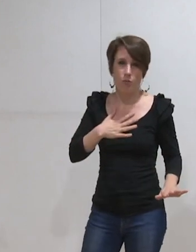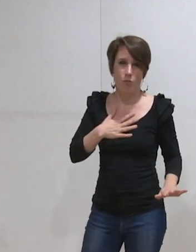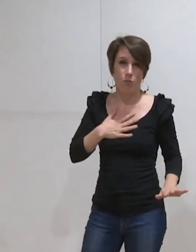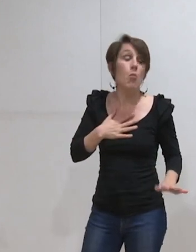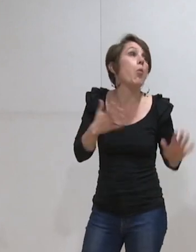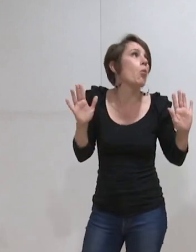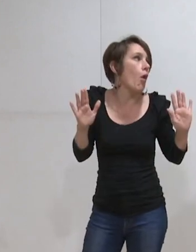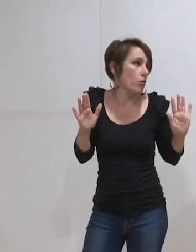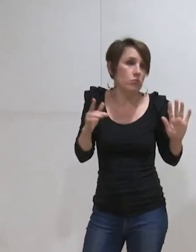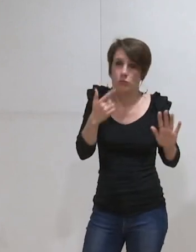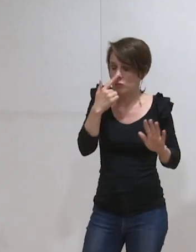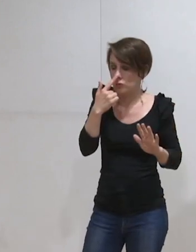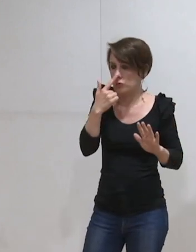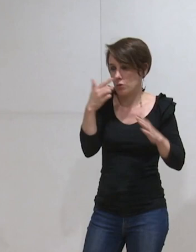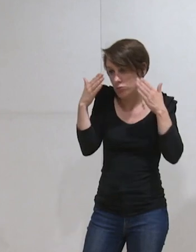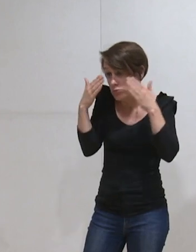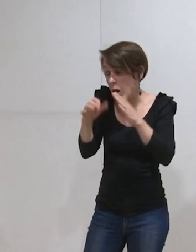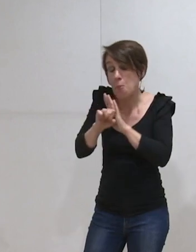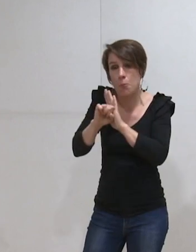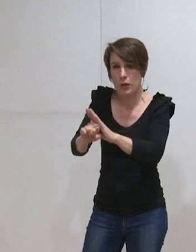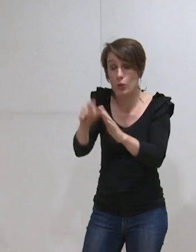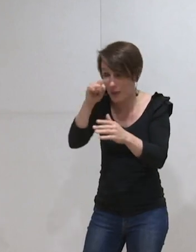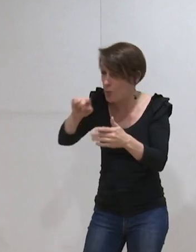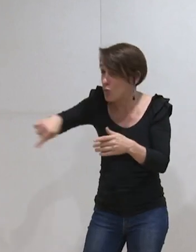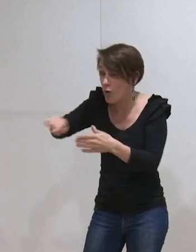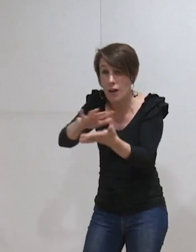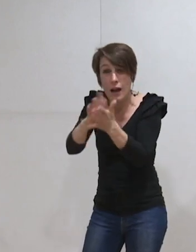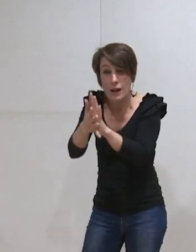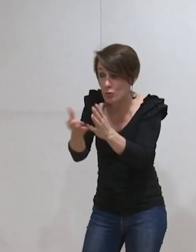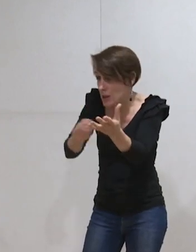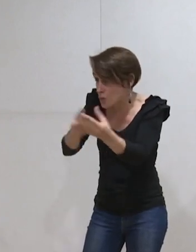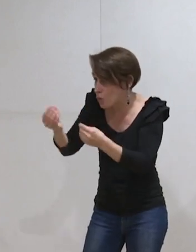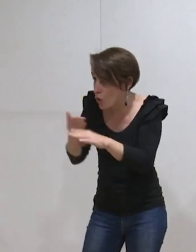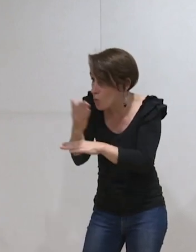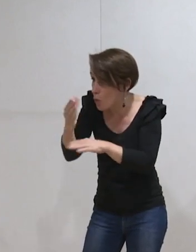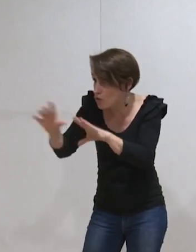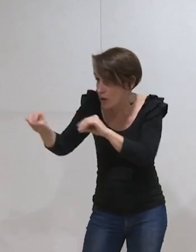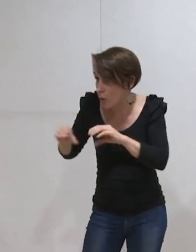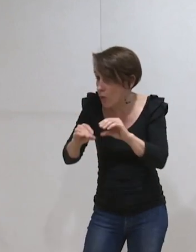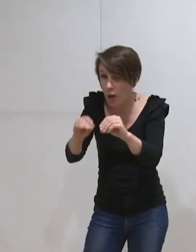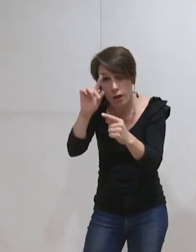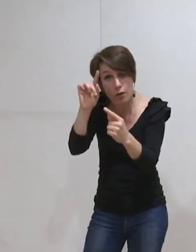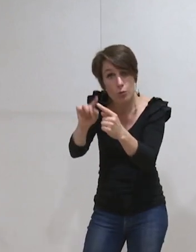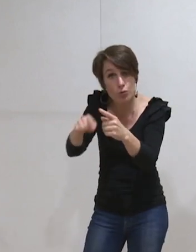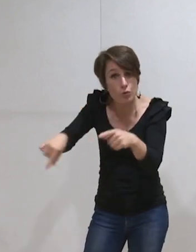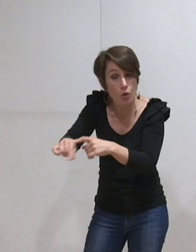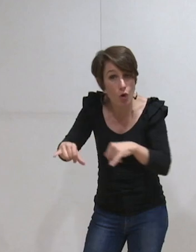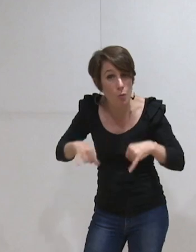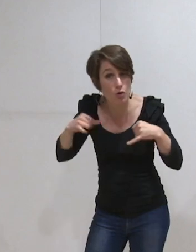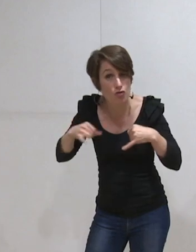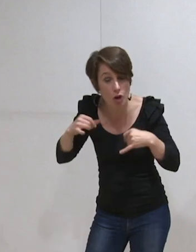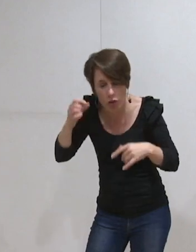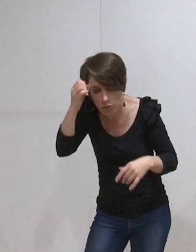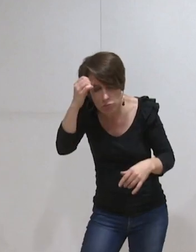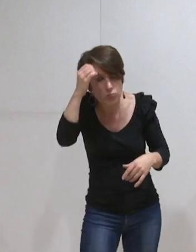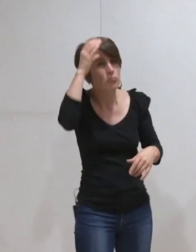associations qui m'apportent des projets concrets qui permettent de faire évoluer le niveau de conscience des jeunes